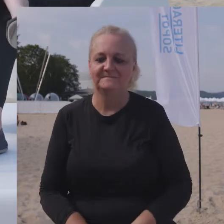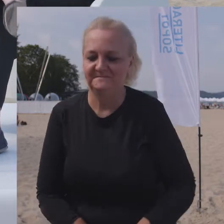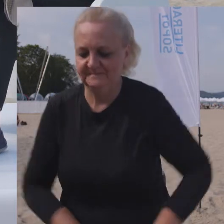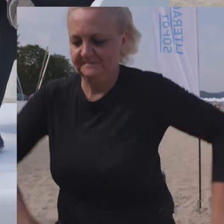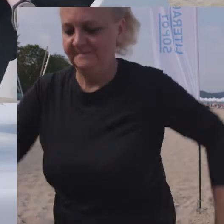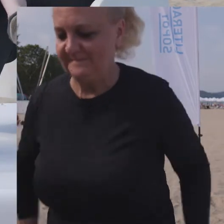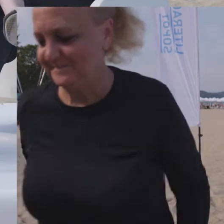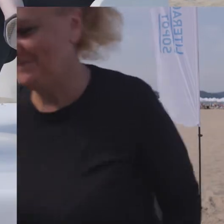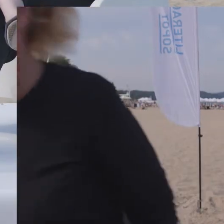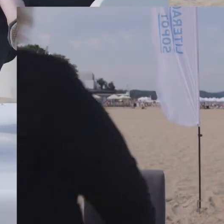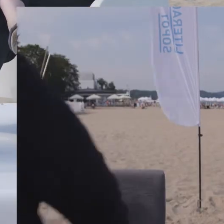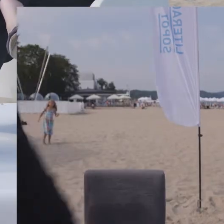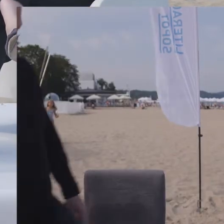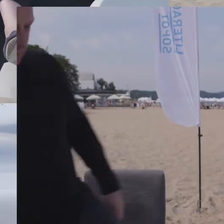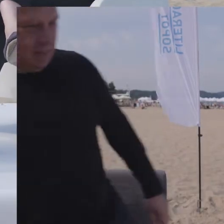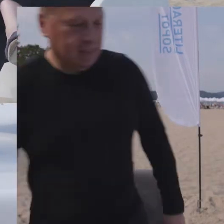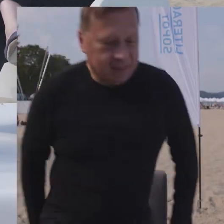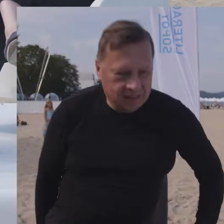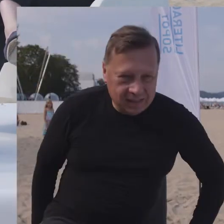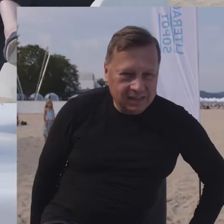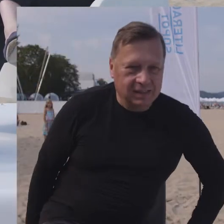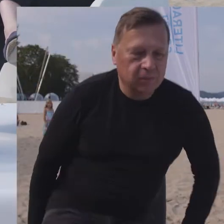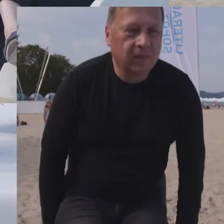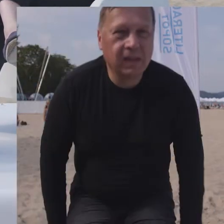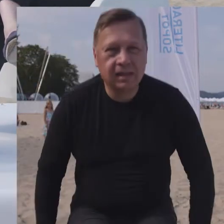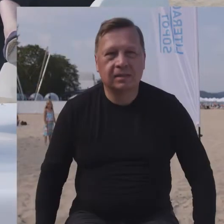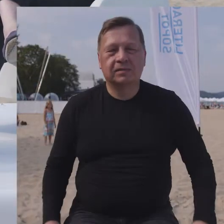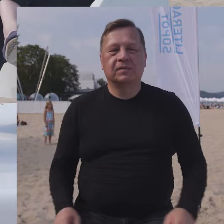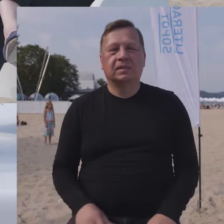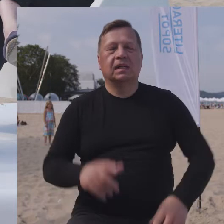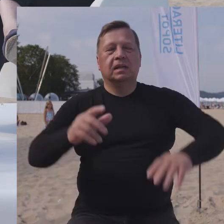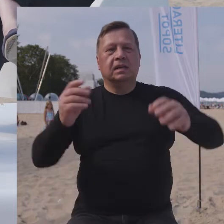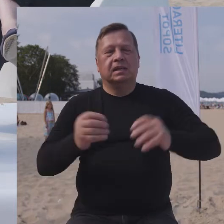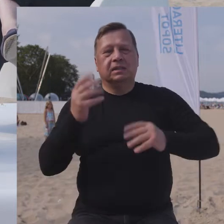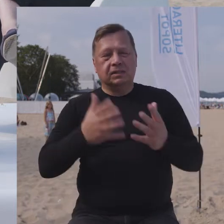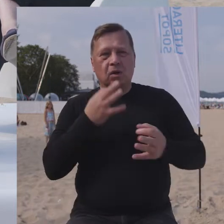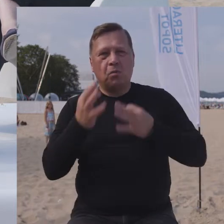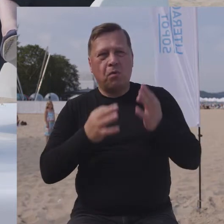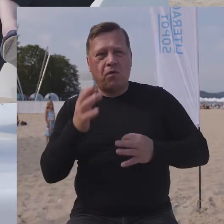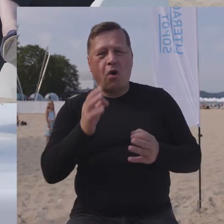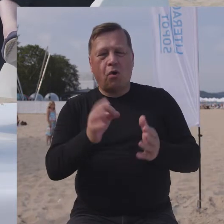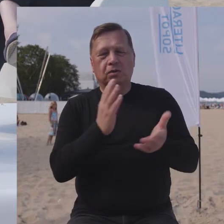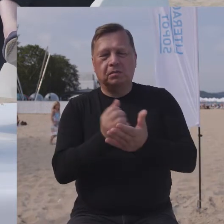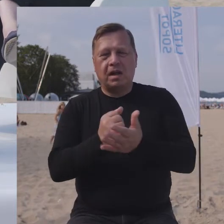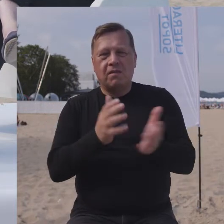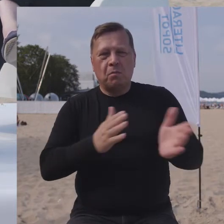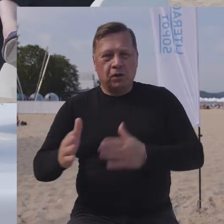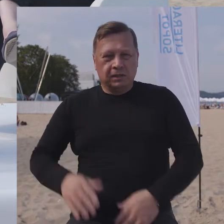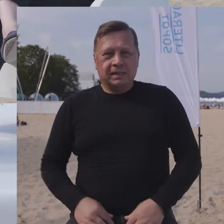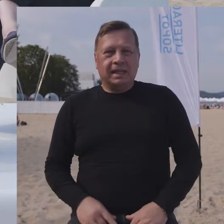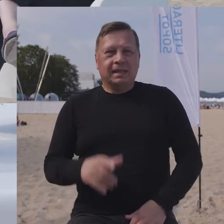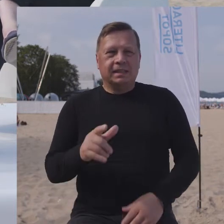Kupowałabym. No dobrze, ale jeszcze bym chciał do tego wątku porządności nie powiedzieć, bo ja myślę, że to jest bardzo istotne, żebyśmy też wyszli z